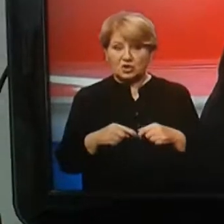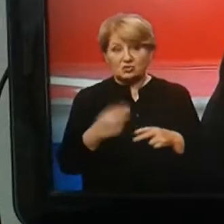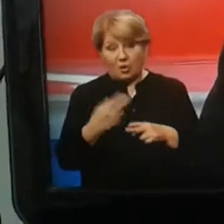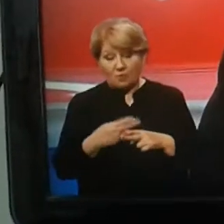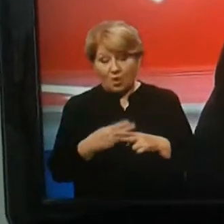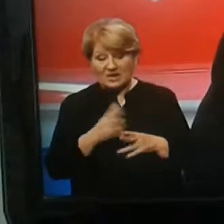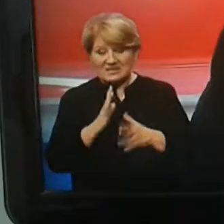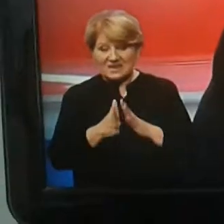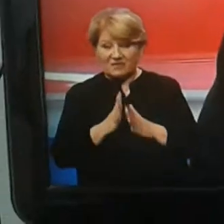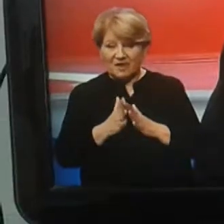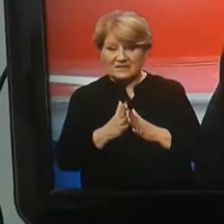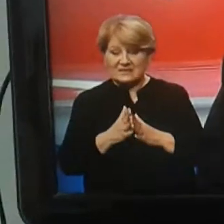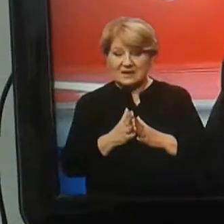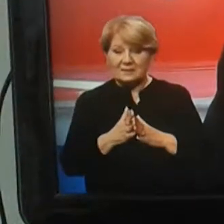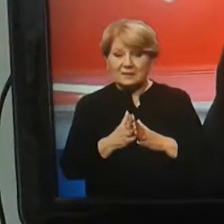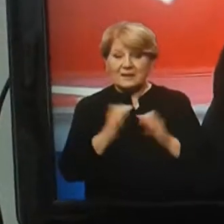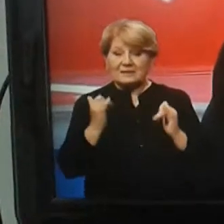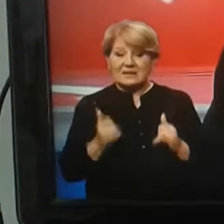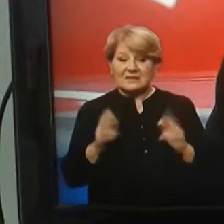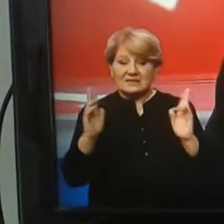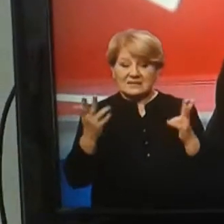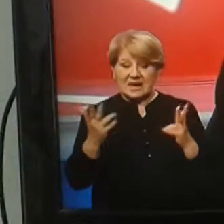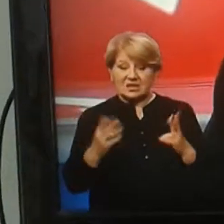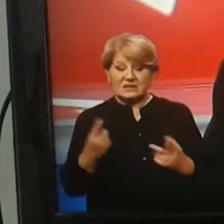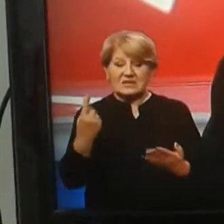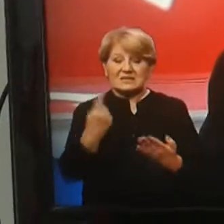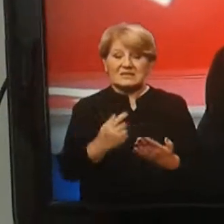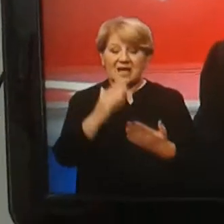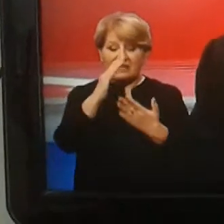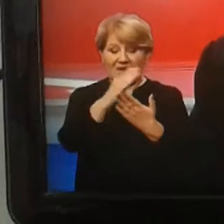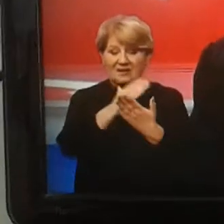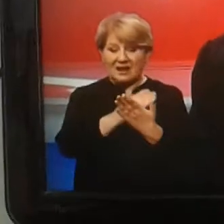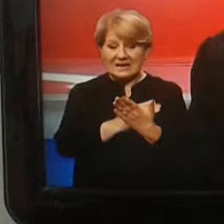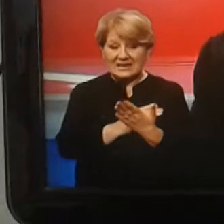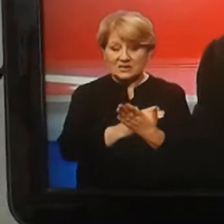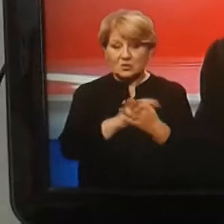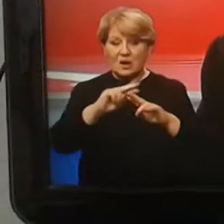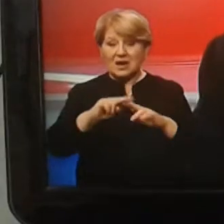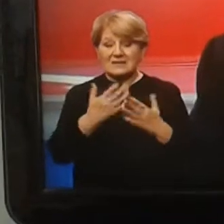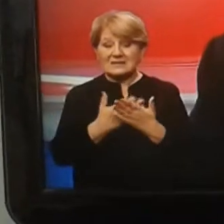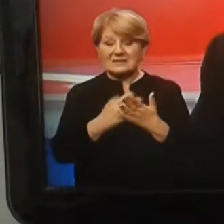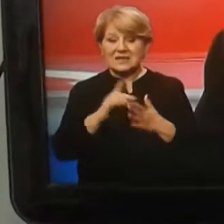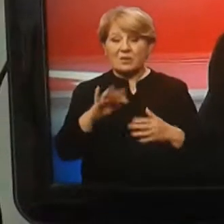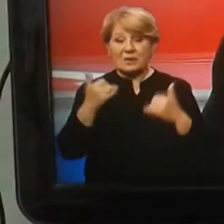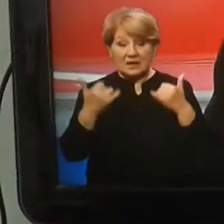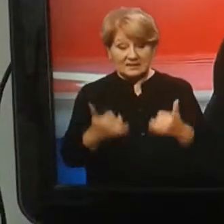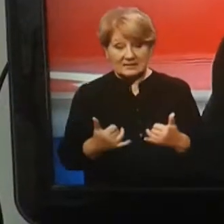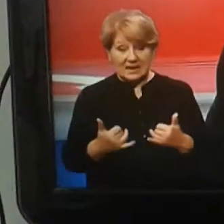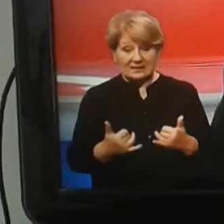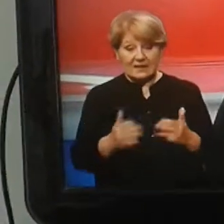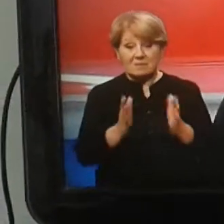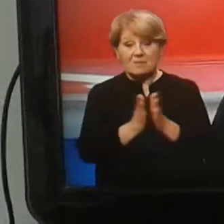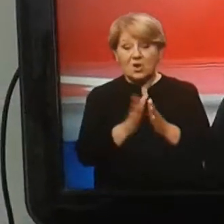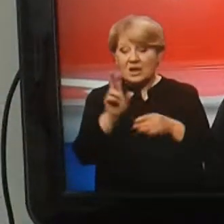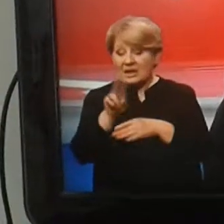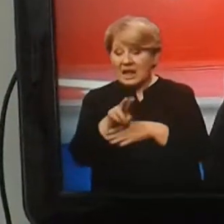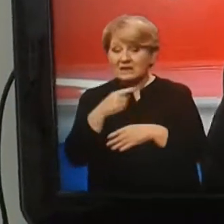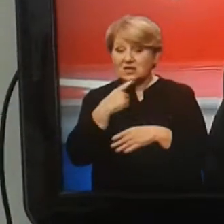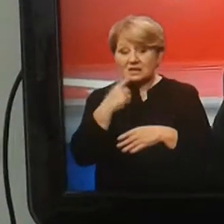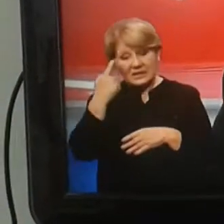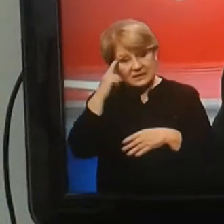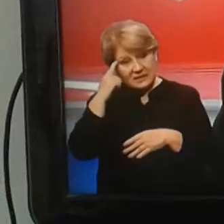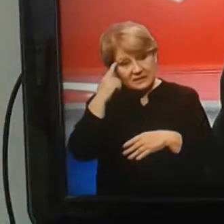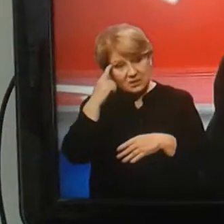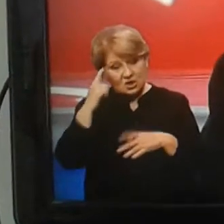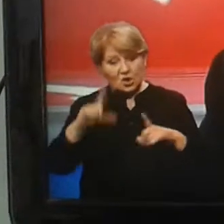infekcije i skašljavanju, mi danas tražimo da se stavi na listu HZZO-a, pa i ovo prilika da zamolim nadležne da se